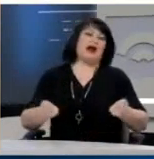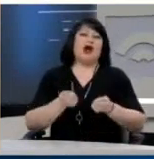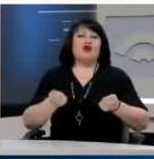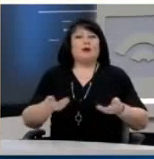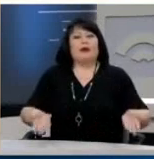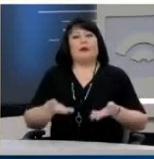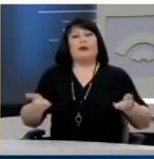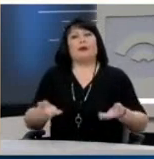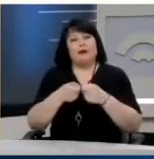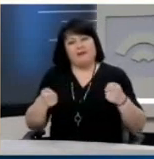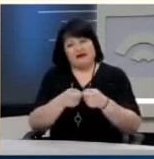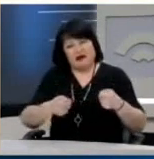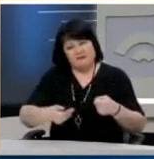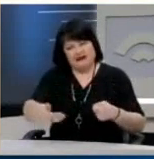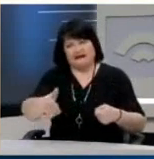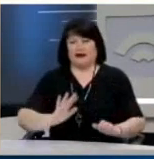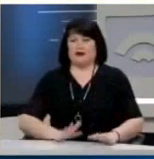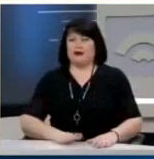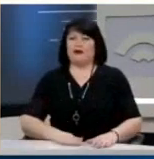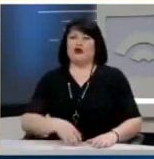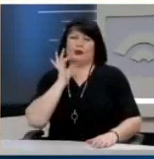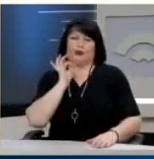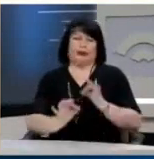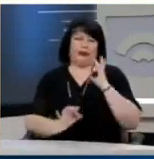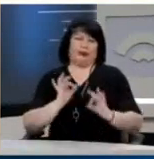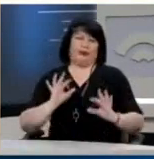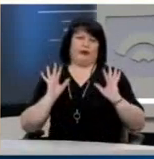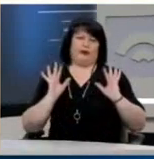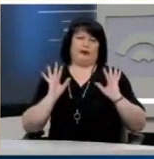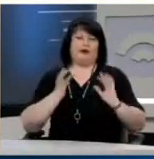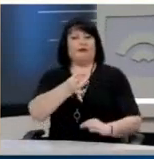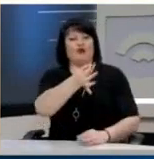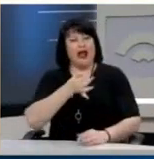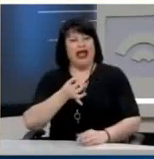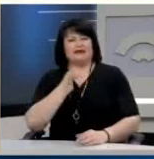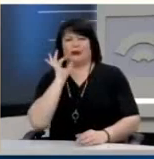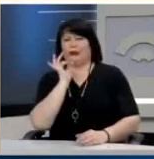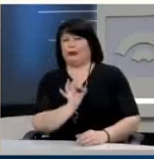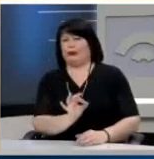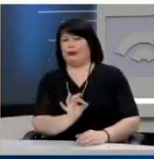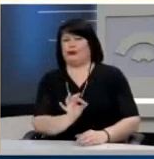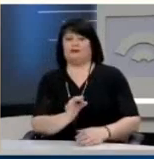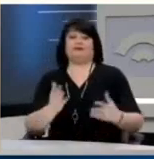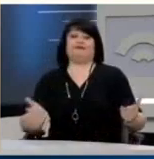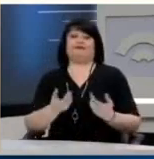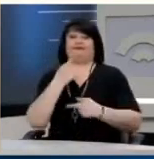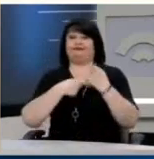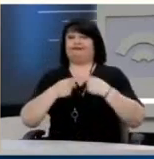μέτρα ελάφρυνσης για τα επόμενα χρόνια. Όχι με τρύπιες υποσχέσεις, όπως οι δικές σας, ότι δήθεν εσείς